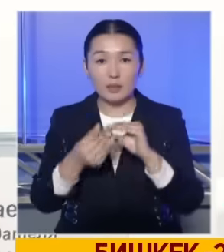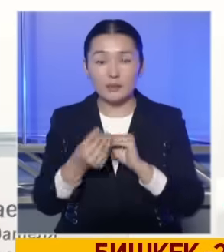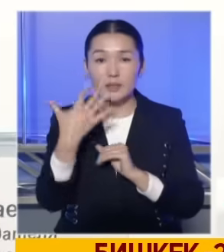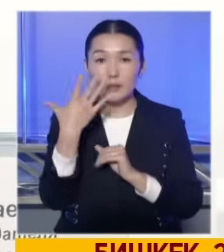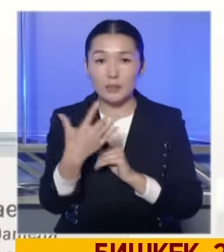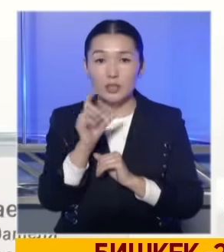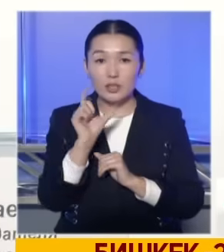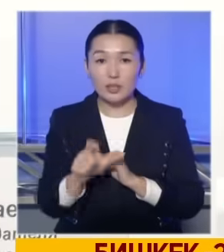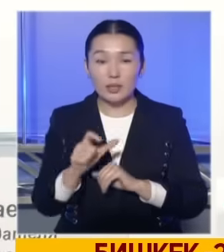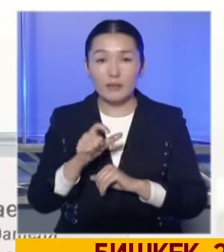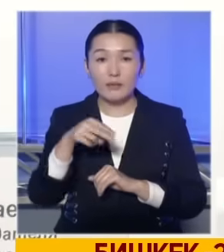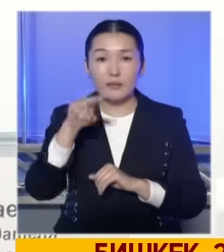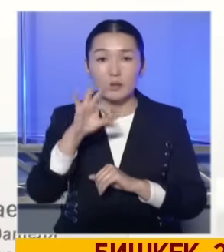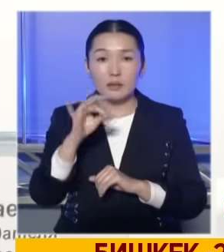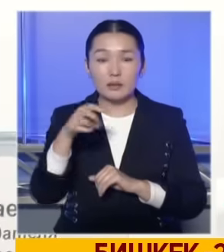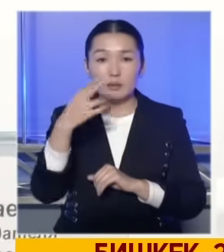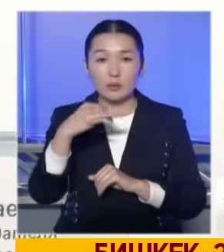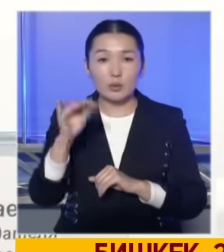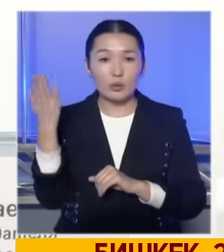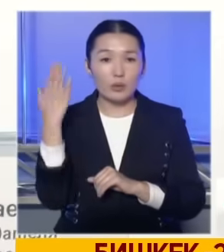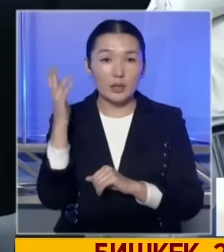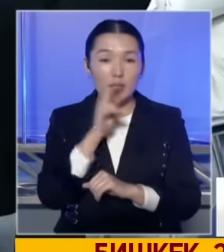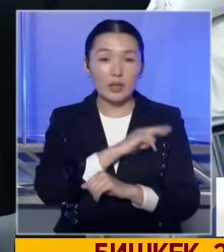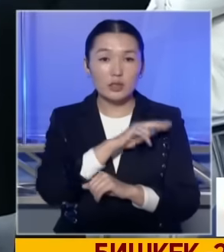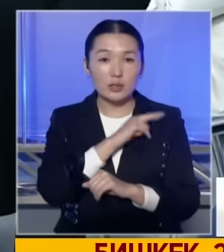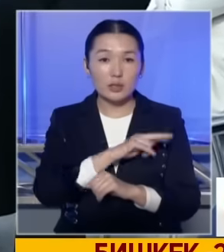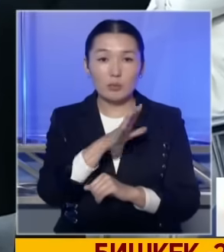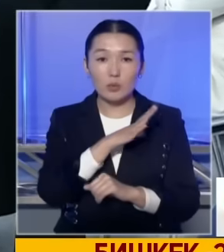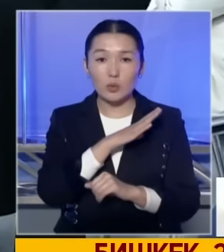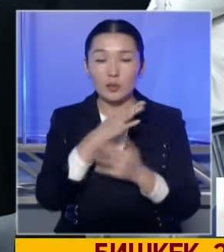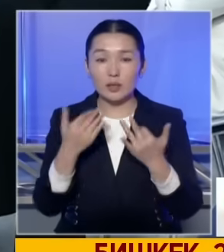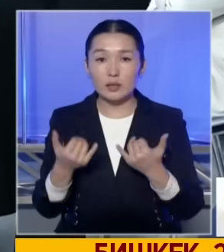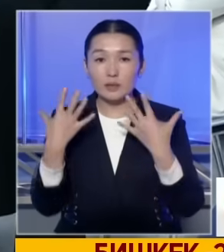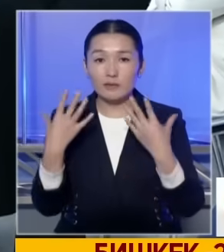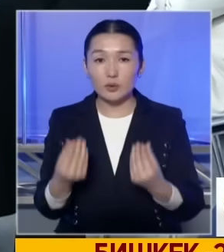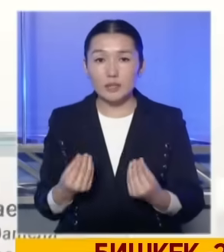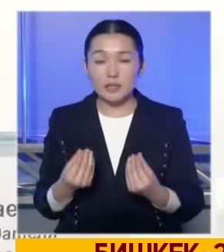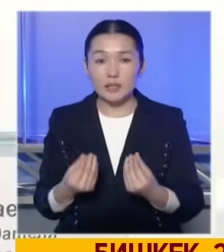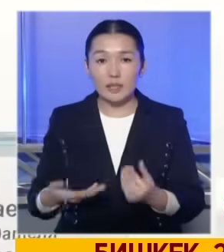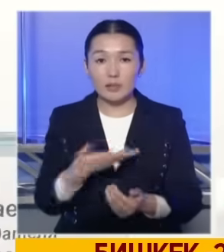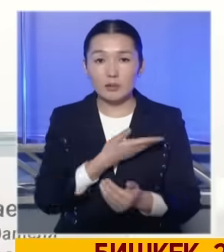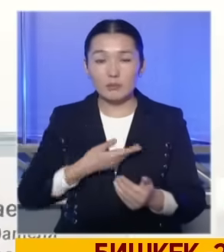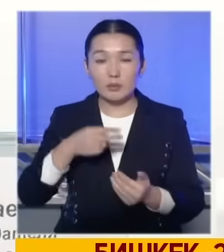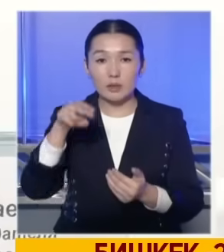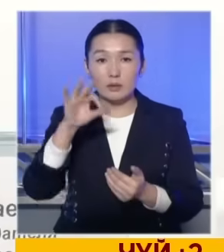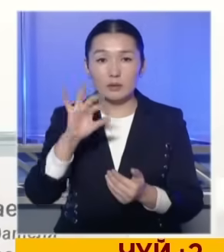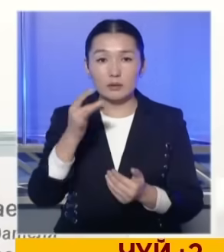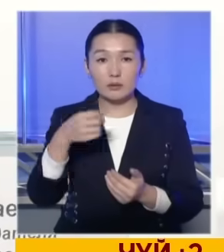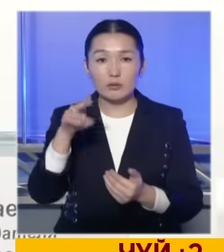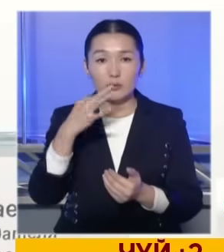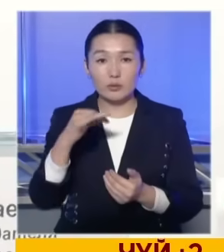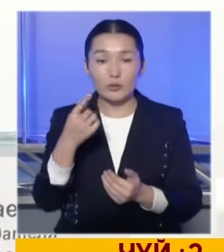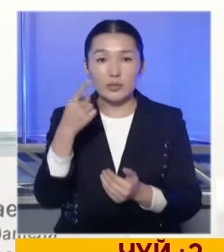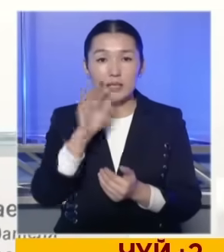5-өсү Дордойдо мурда иштеп кечкен. Бүгүнкү күндө биз Дордойдон бир